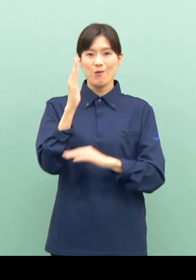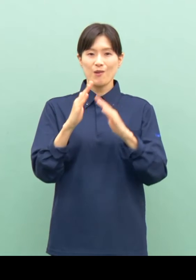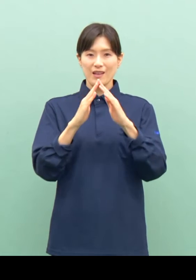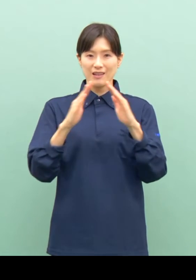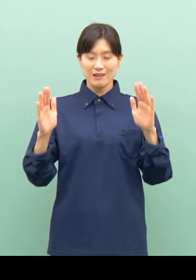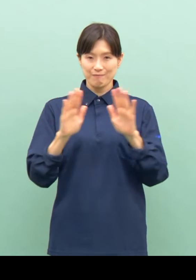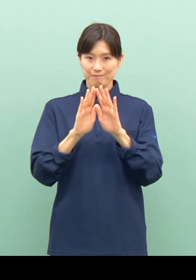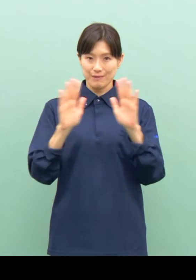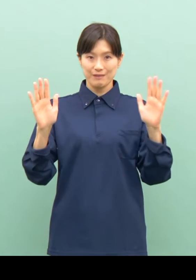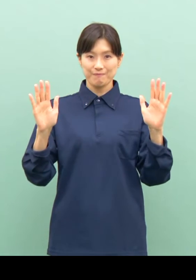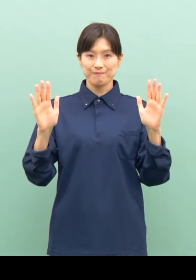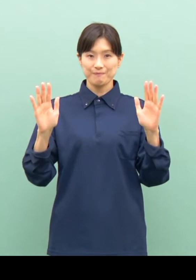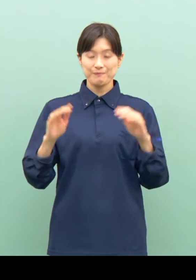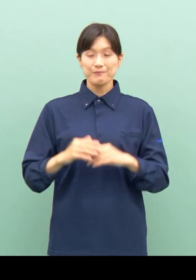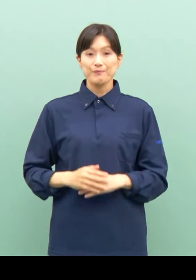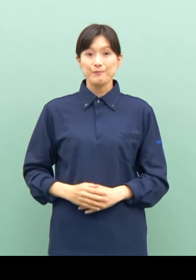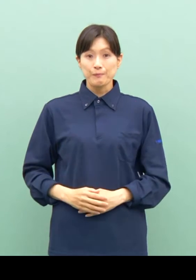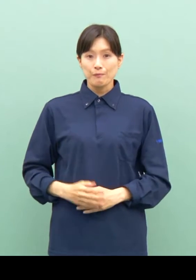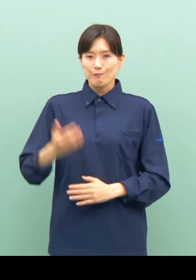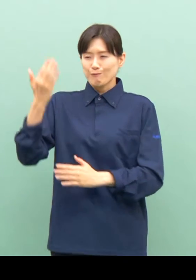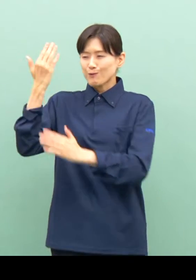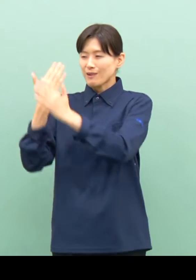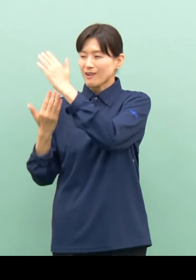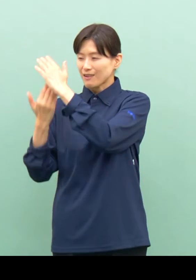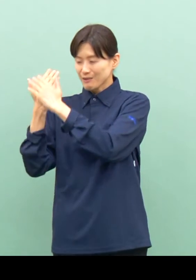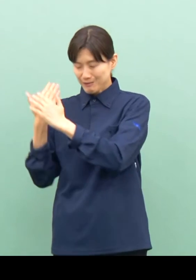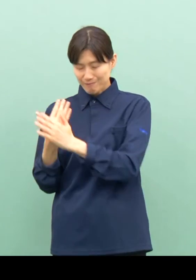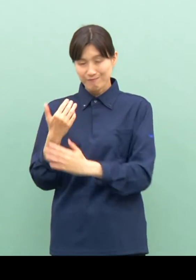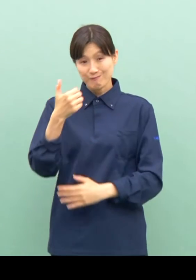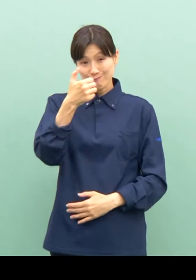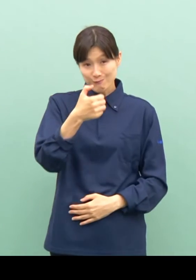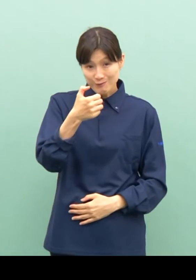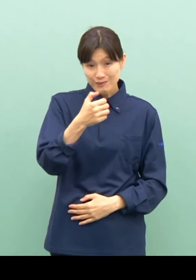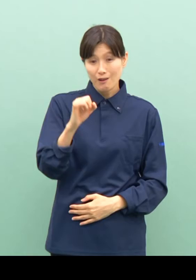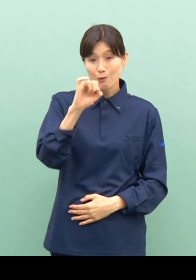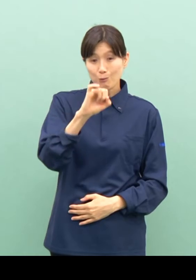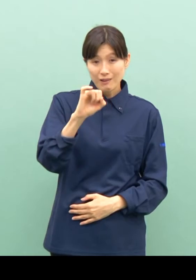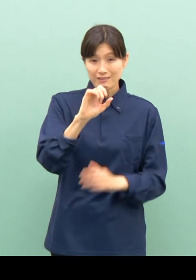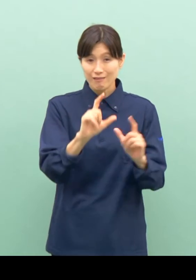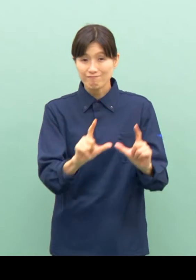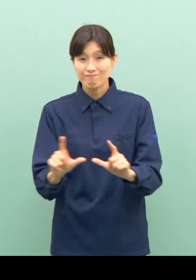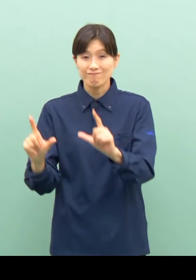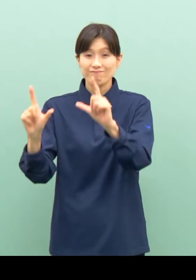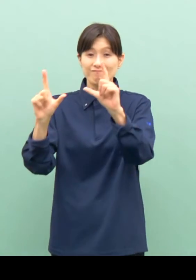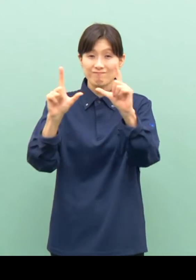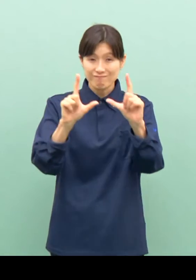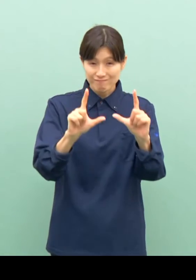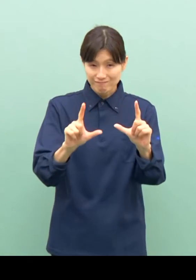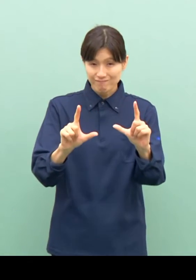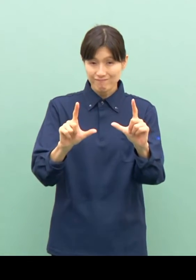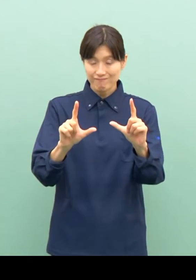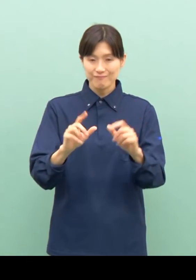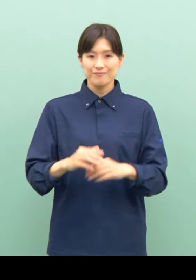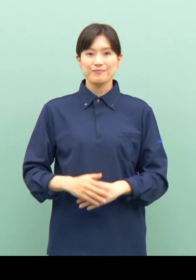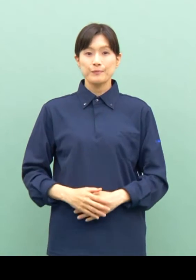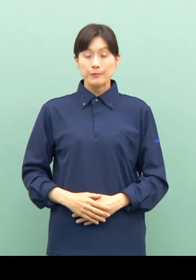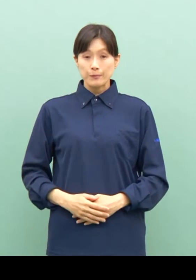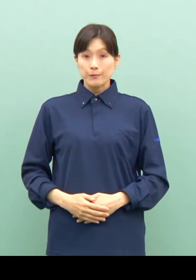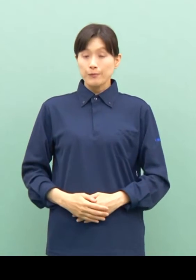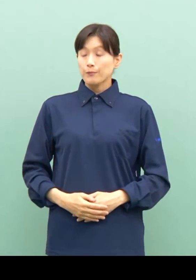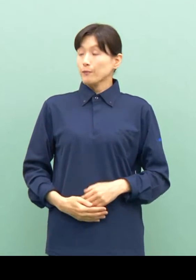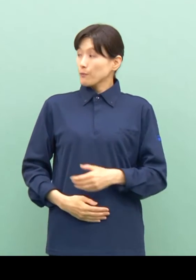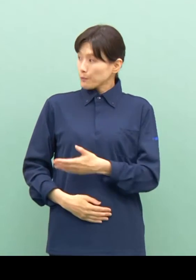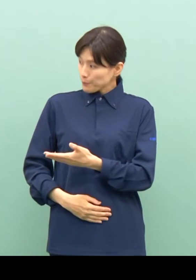が開催されました。 昔々あるところにおじいさんとおばあさんが住んでいました。お坊さん